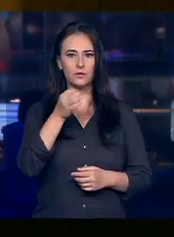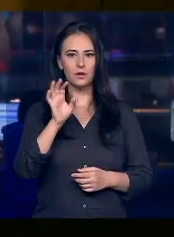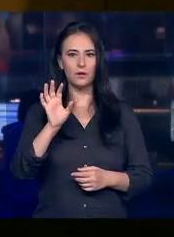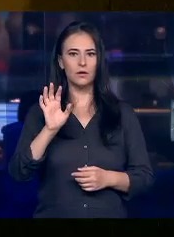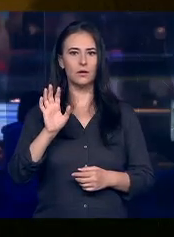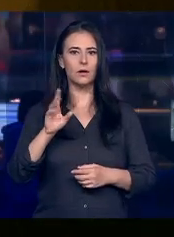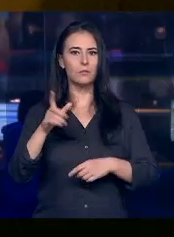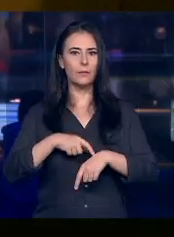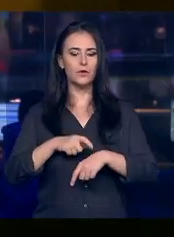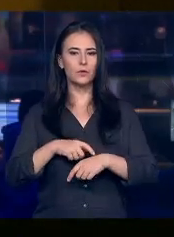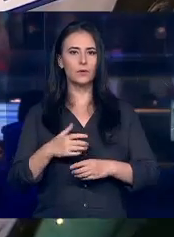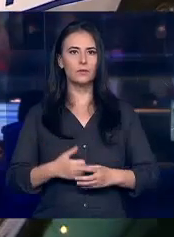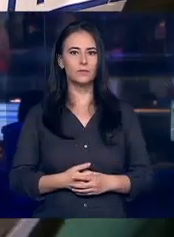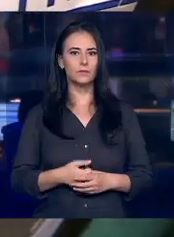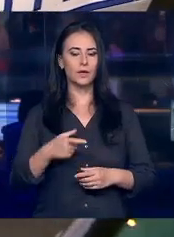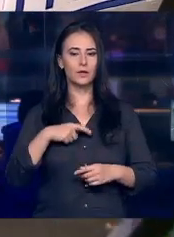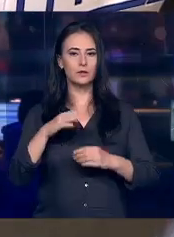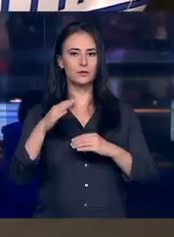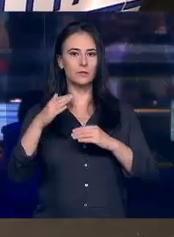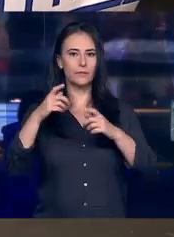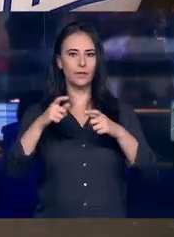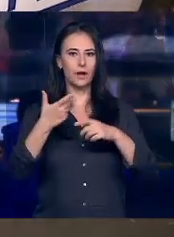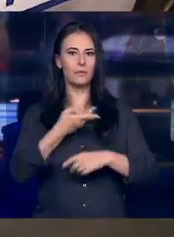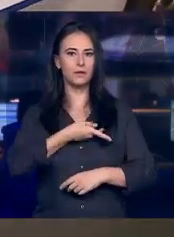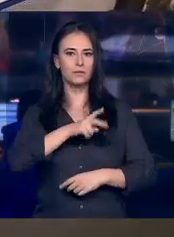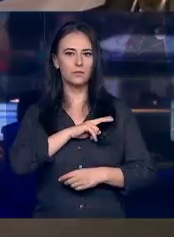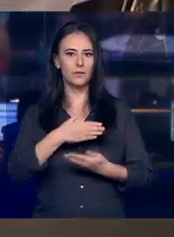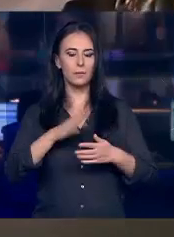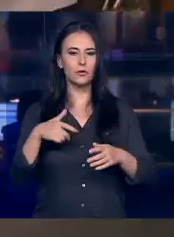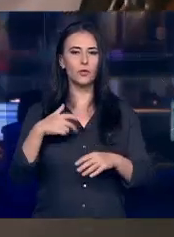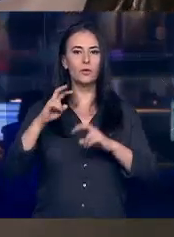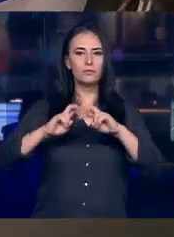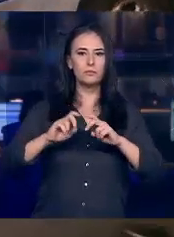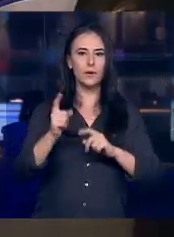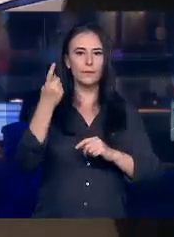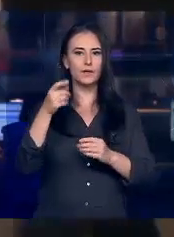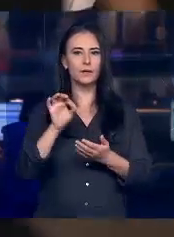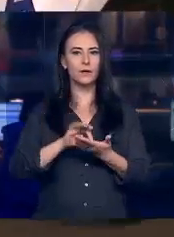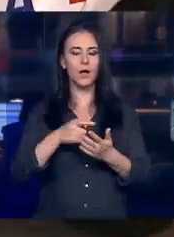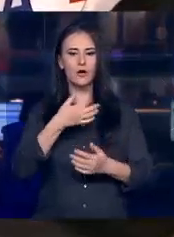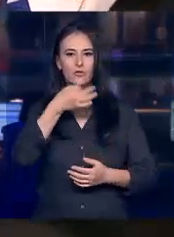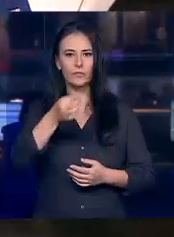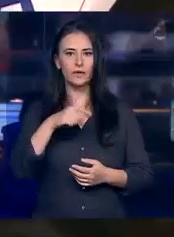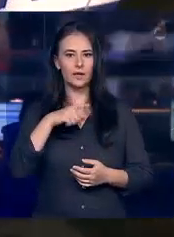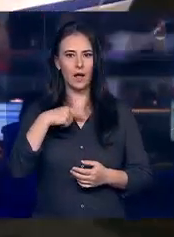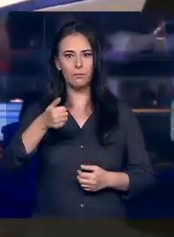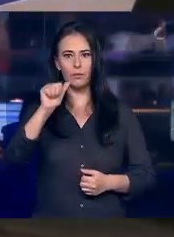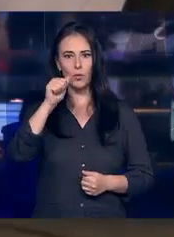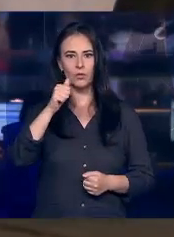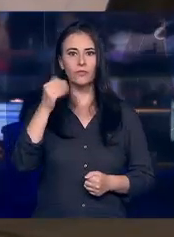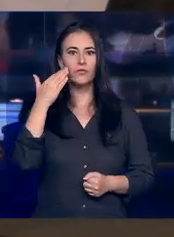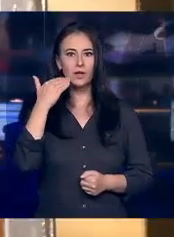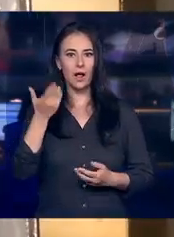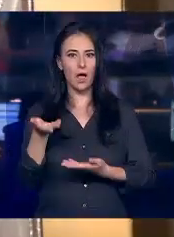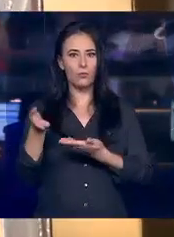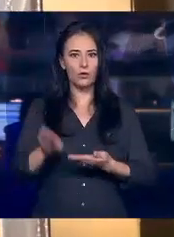dar era deja pe targă. Suspectului au fost recoltate probe biologice, iar primele date confirmă că era băut. Femeia care